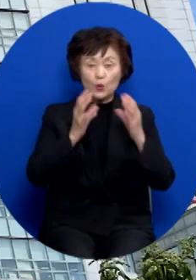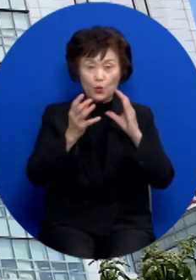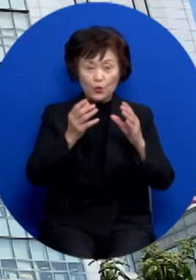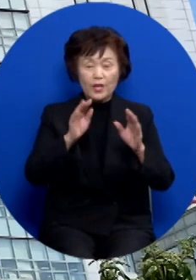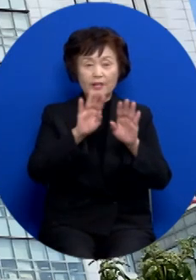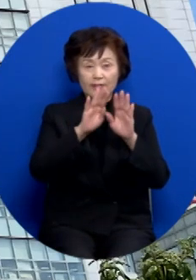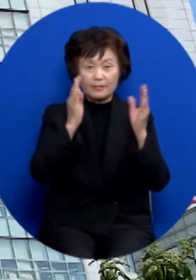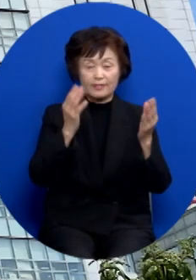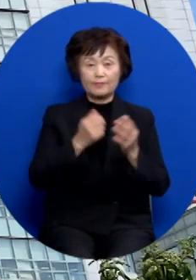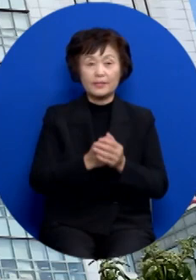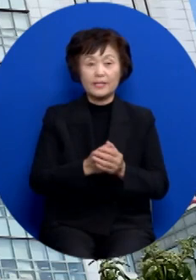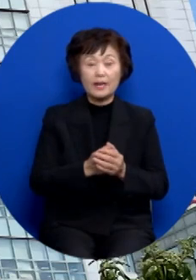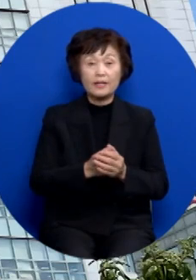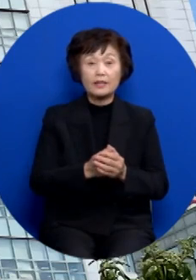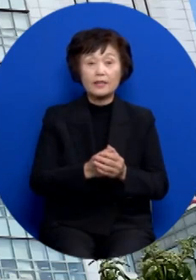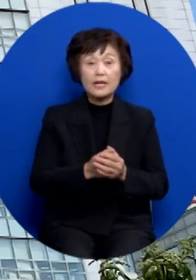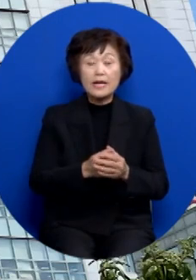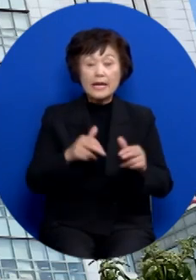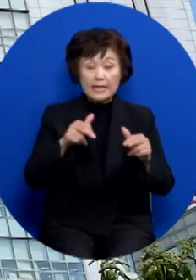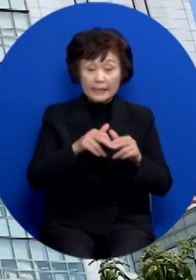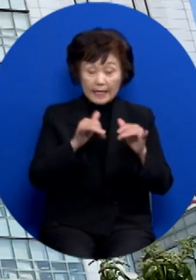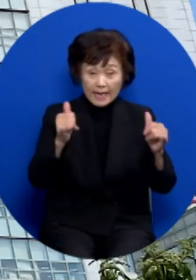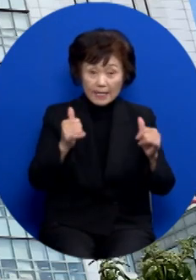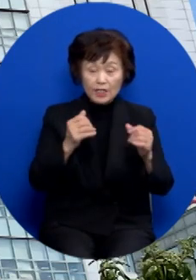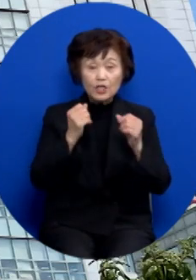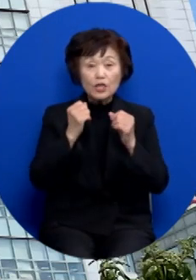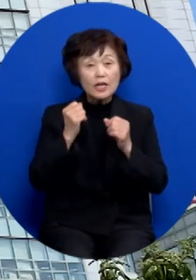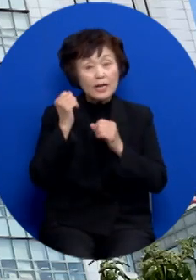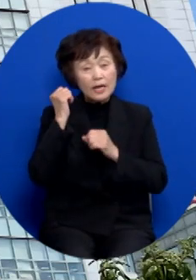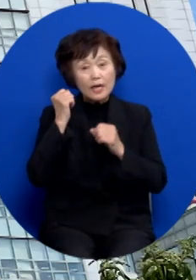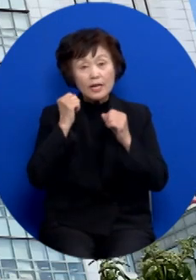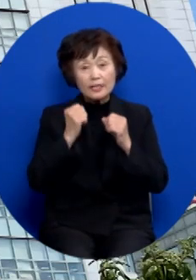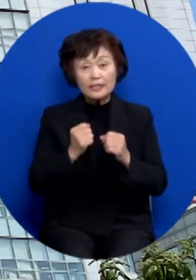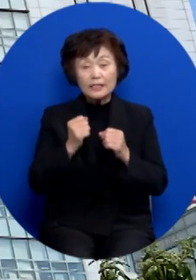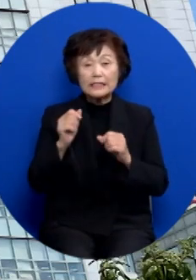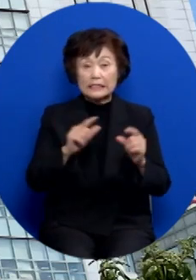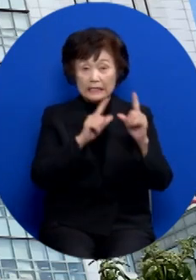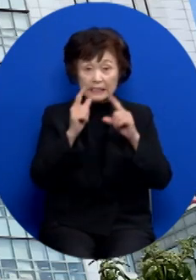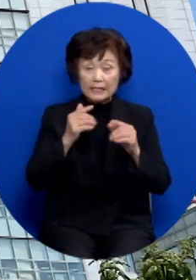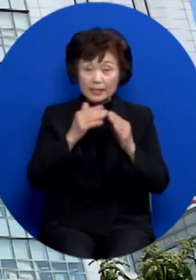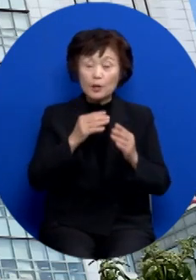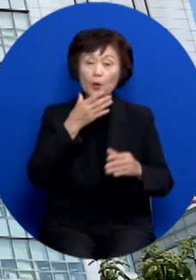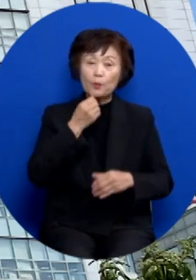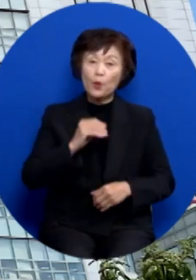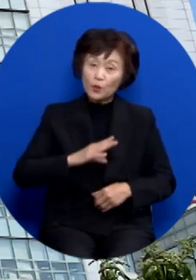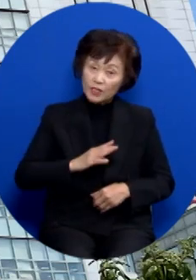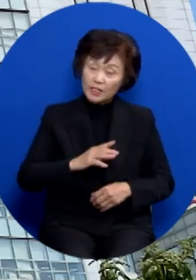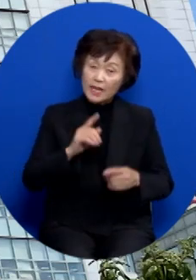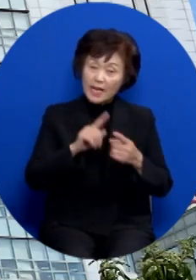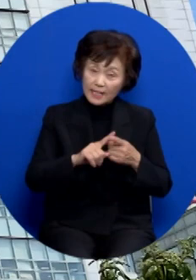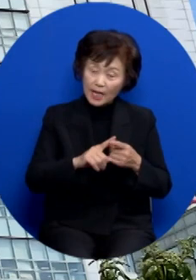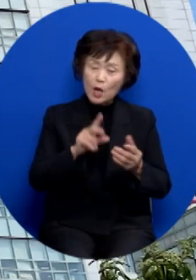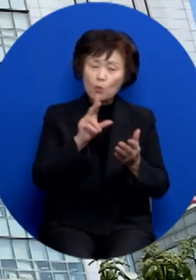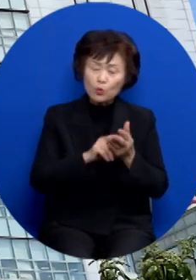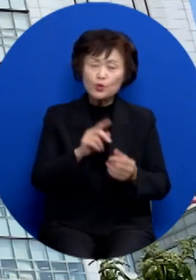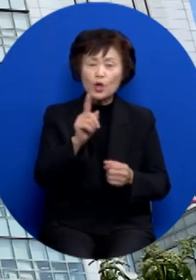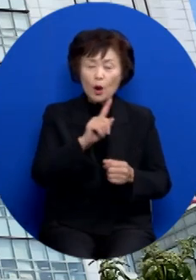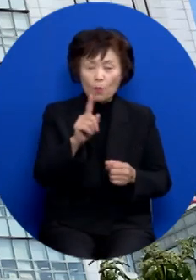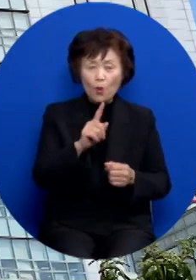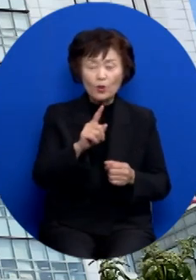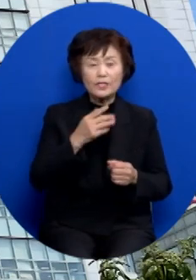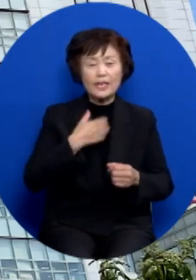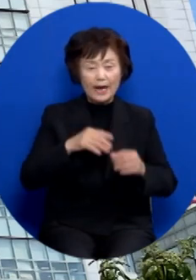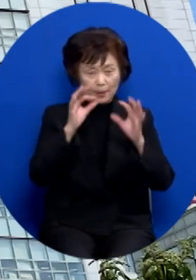개최합니다. 토론회에서는 장애인 주거복지정책의 현실적인 문제점을 짚어보고 문제 해결을 위한 대안을